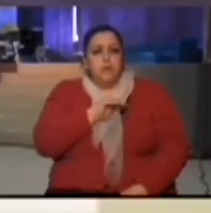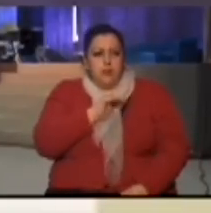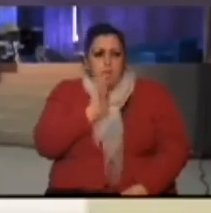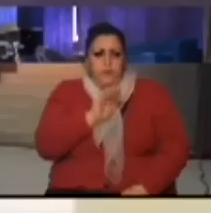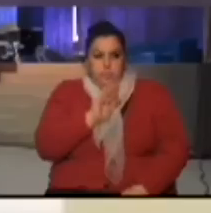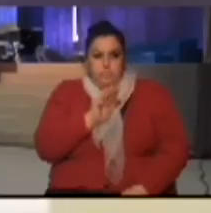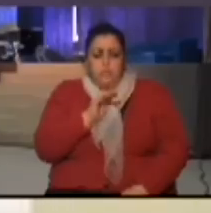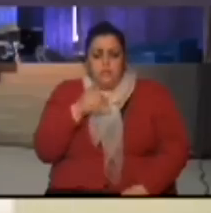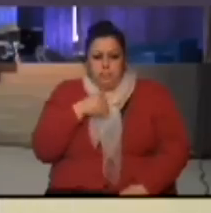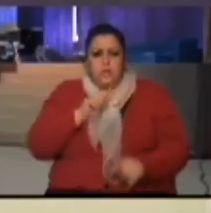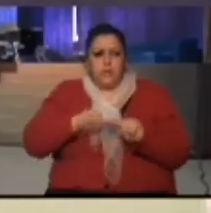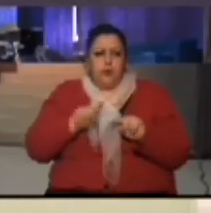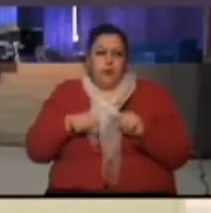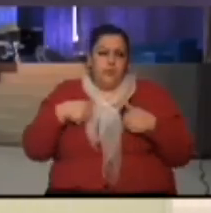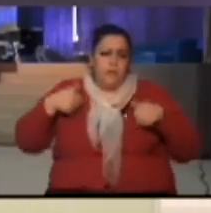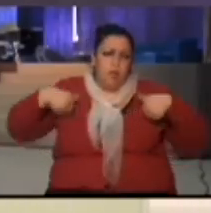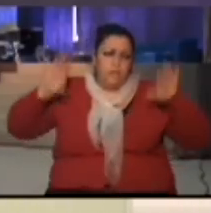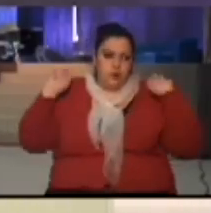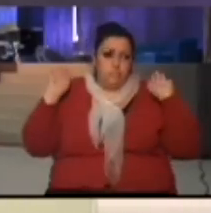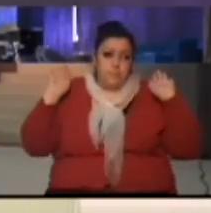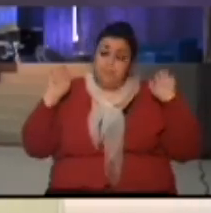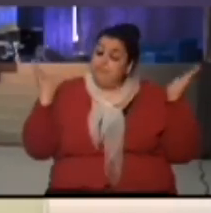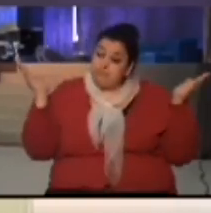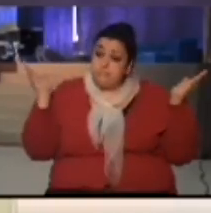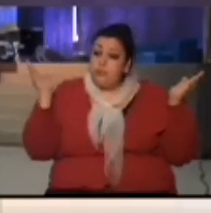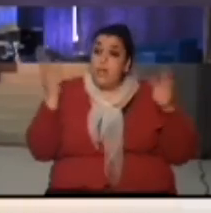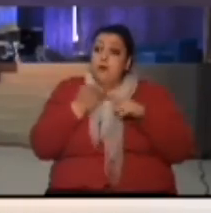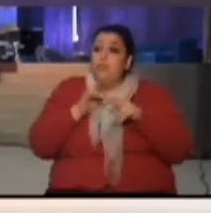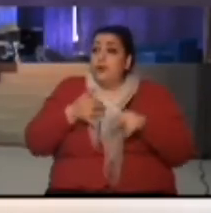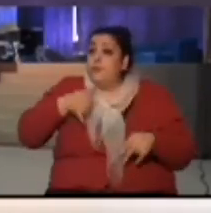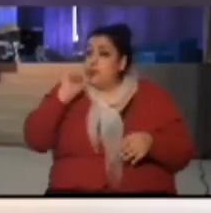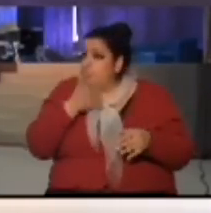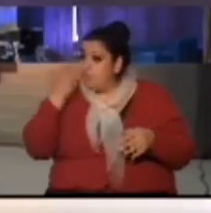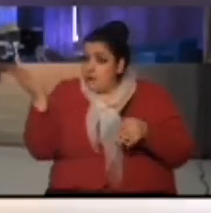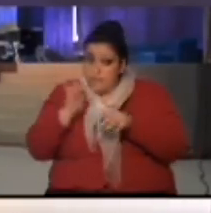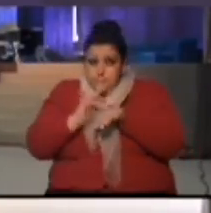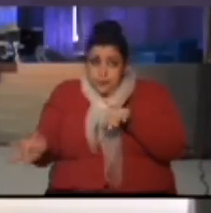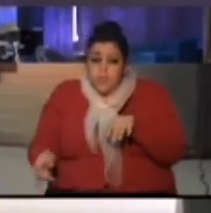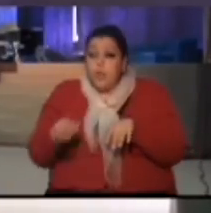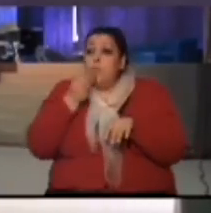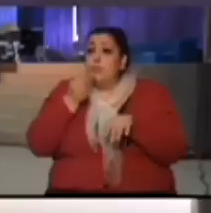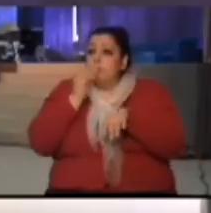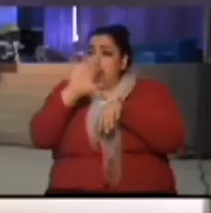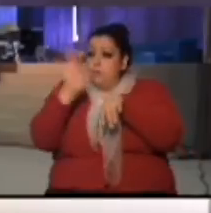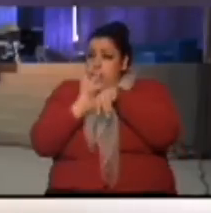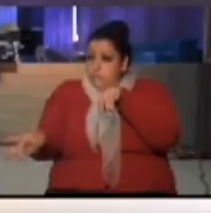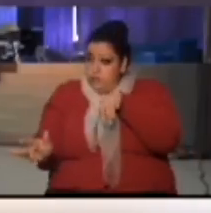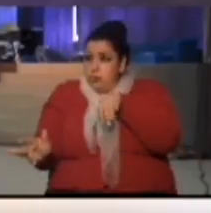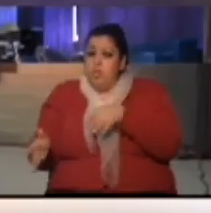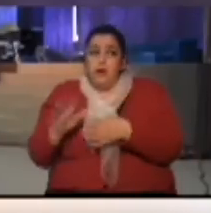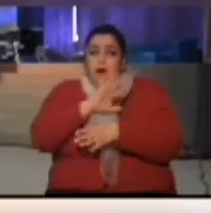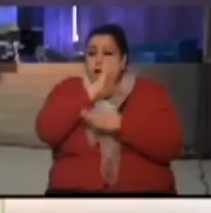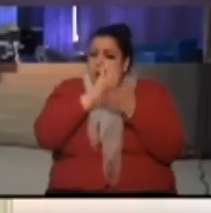մենք շուտով պիտի հանձնվենք, որովհետև խմելու ջուր չկա, ուտելու բան չկա, վիճակը ծանրանում